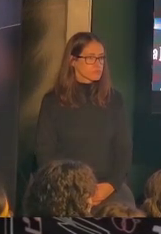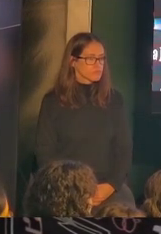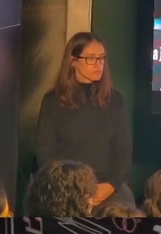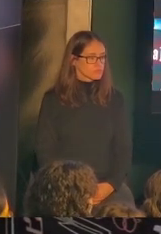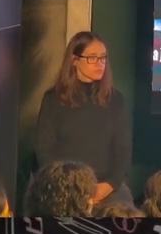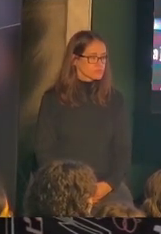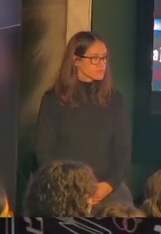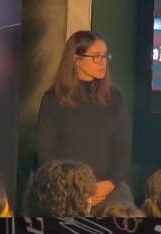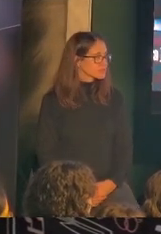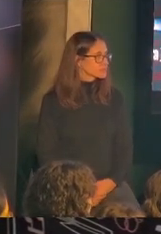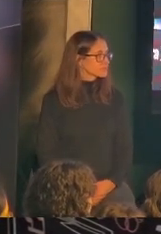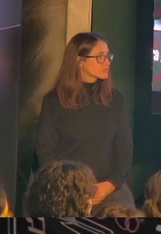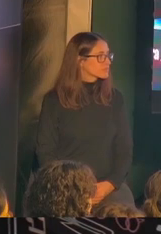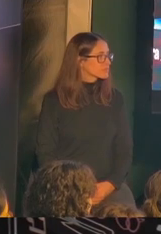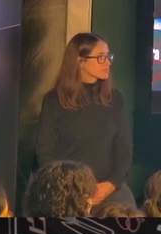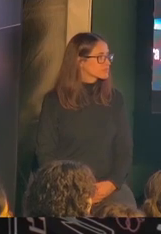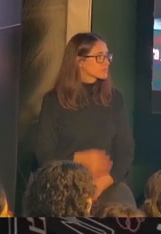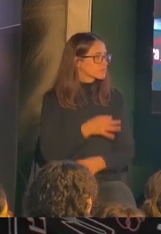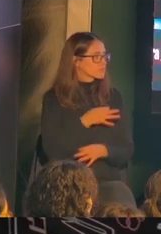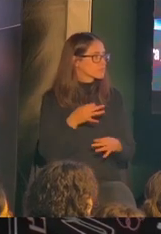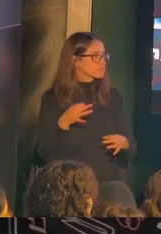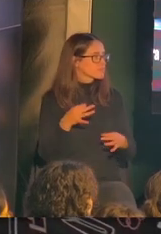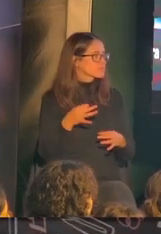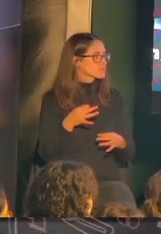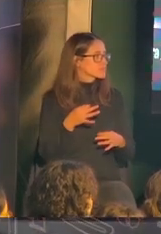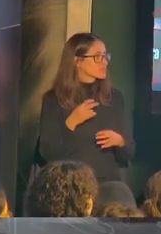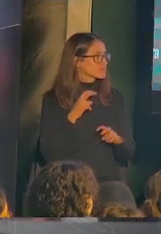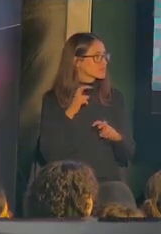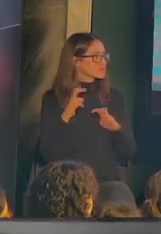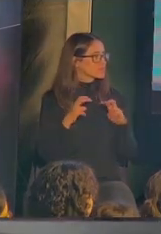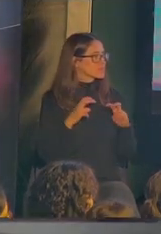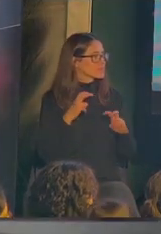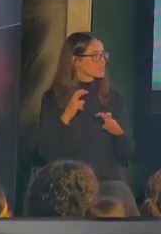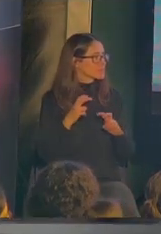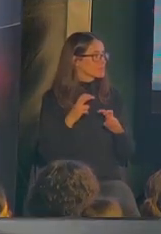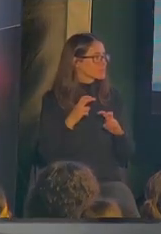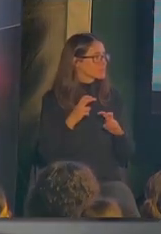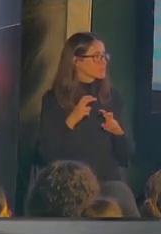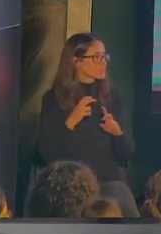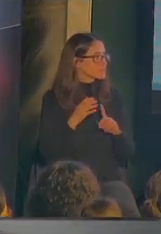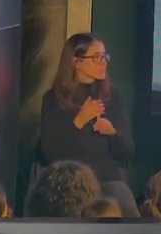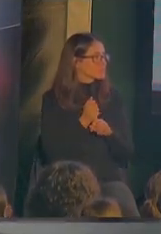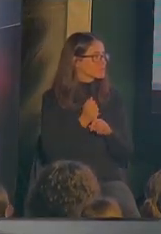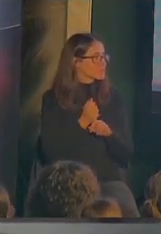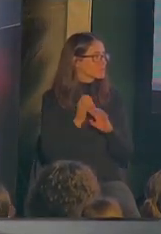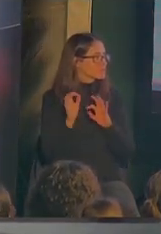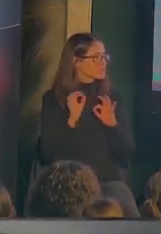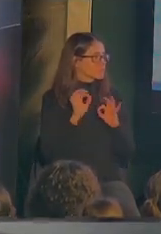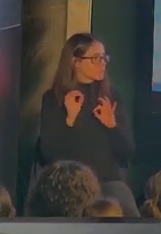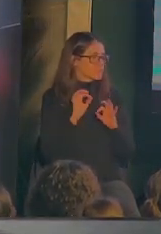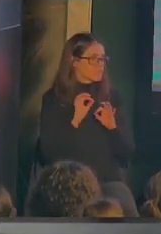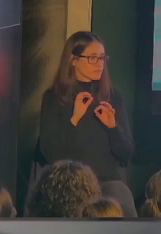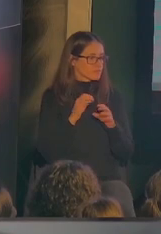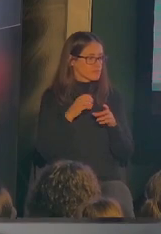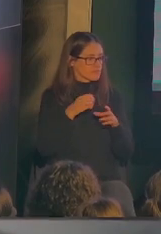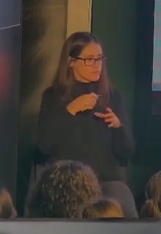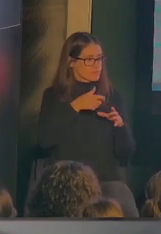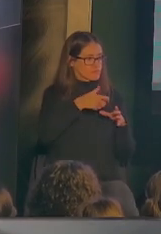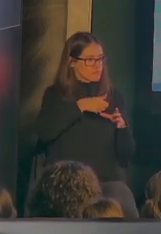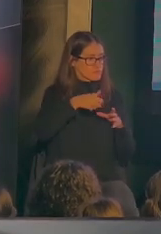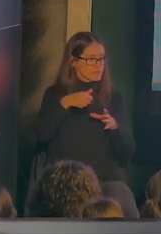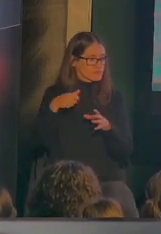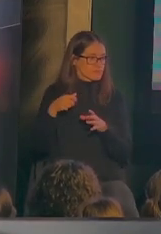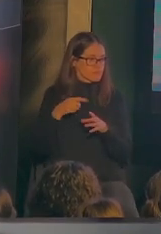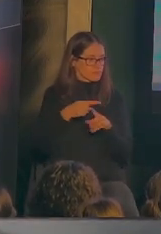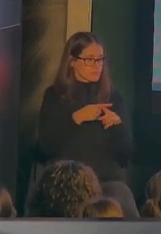Ah, perfecte. Sí. Estava demanant la boquilla per poder dosificar ara quan tinguem